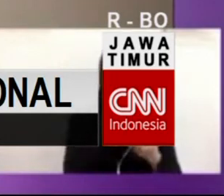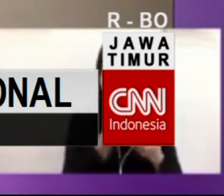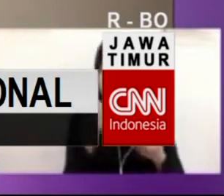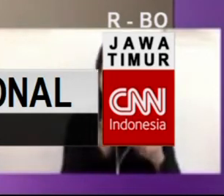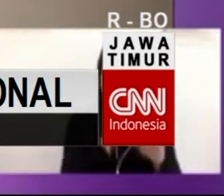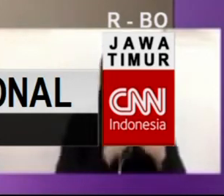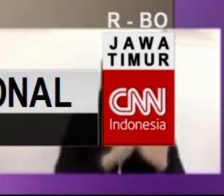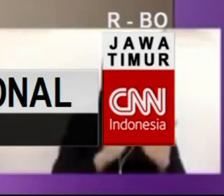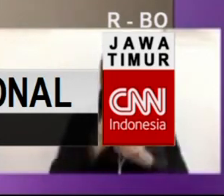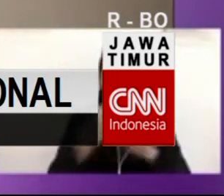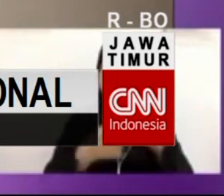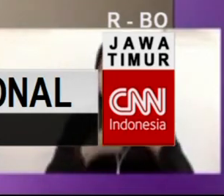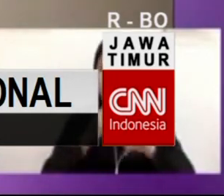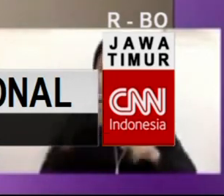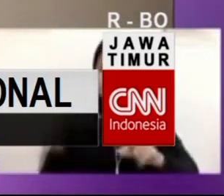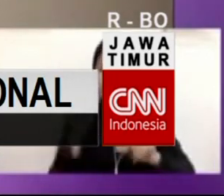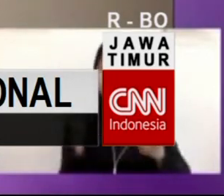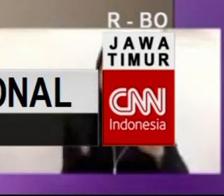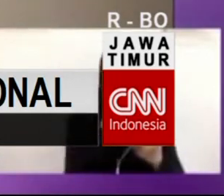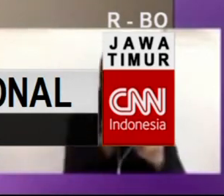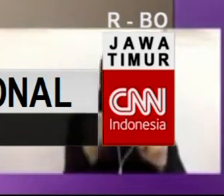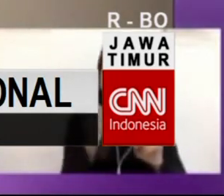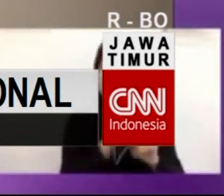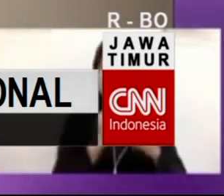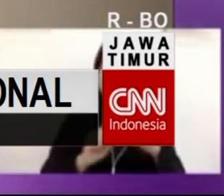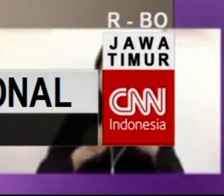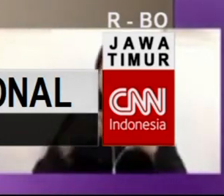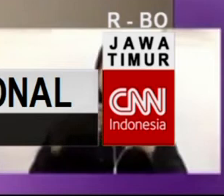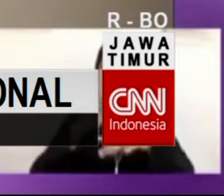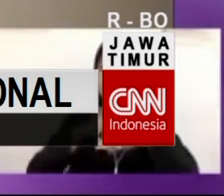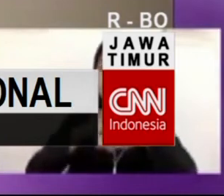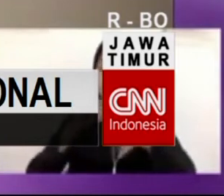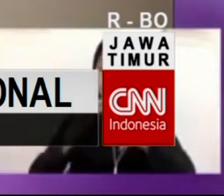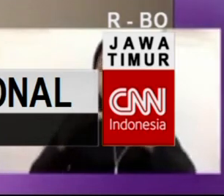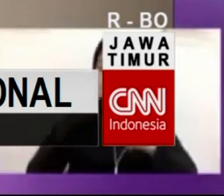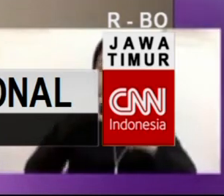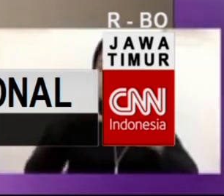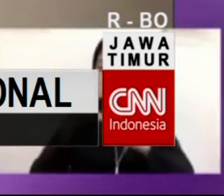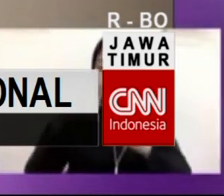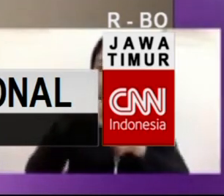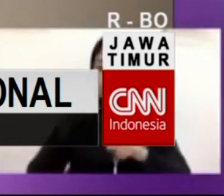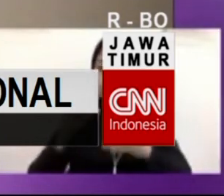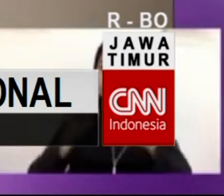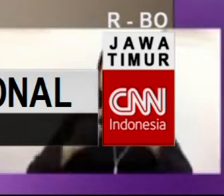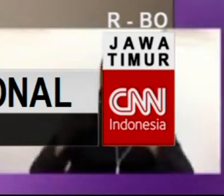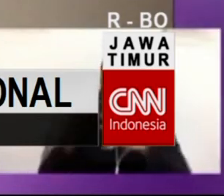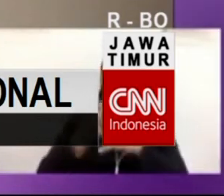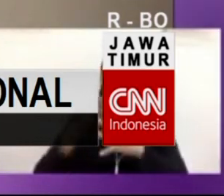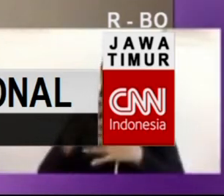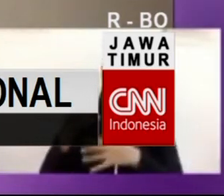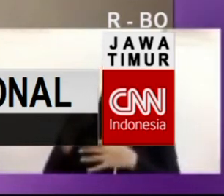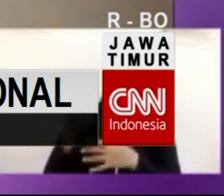gender, kemudian masih adanya budaya patriarki, lalu minimnya akses untuk perempuan disabilitas, akses